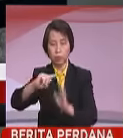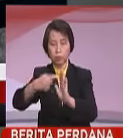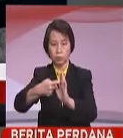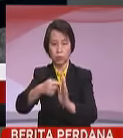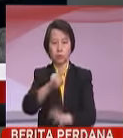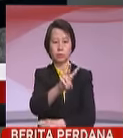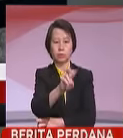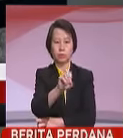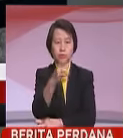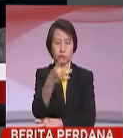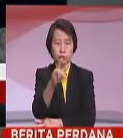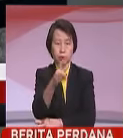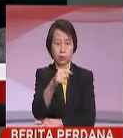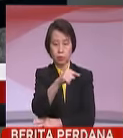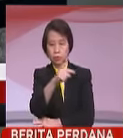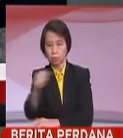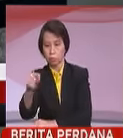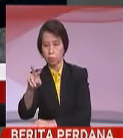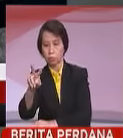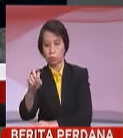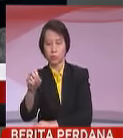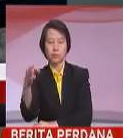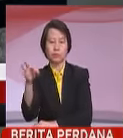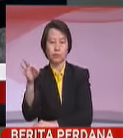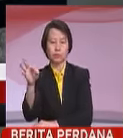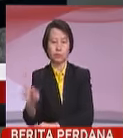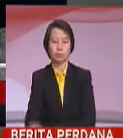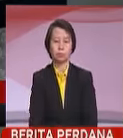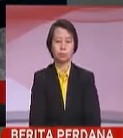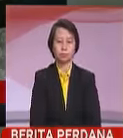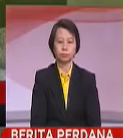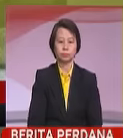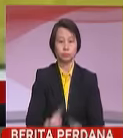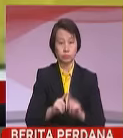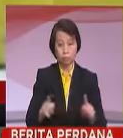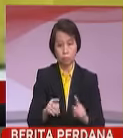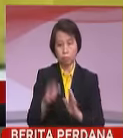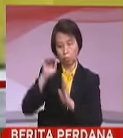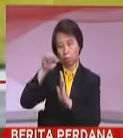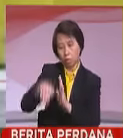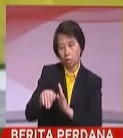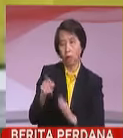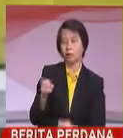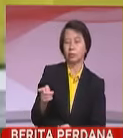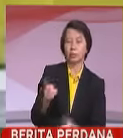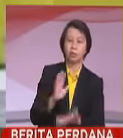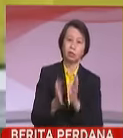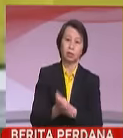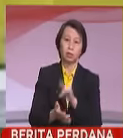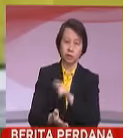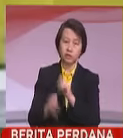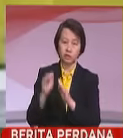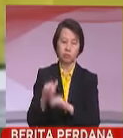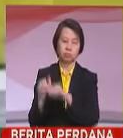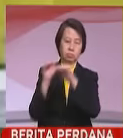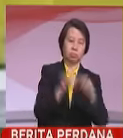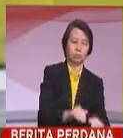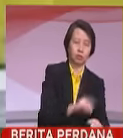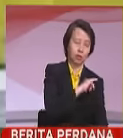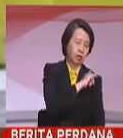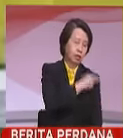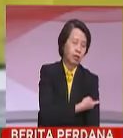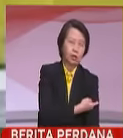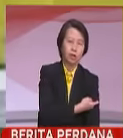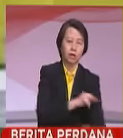bermula 2018 hingga 2019. Namun kemerosotan prestasinya menyaksikan dia diturunkan pangkat